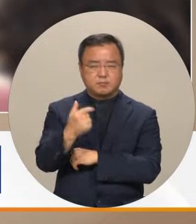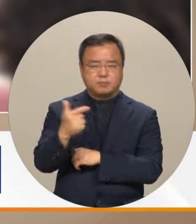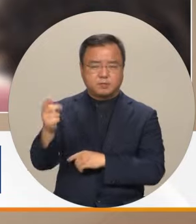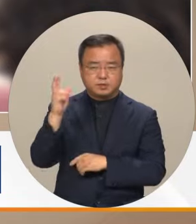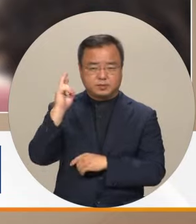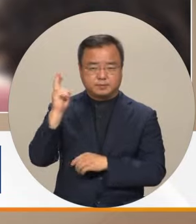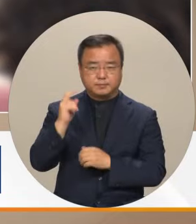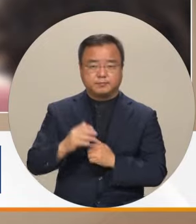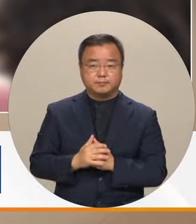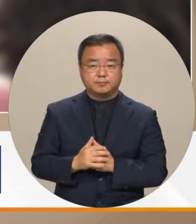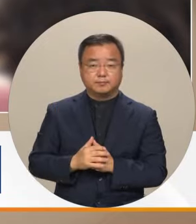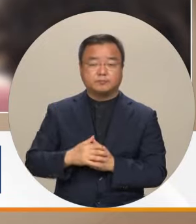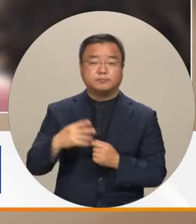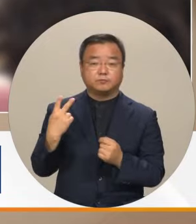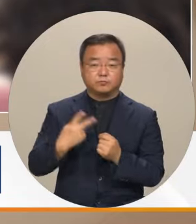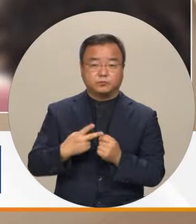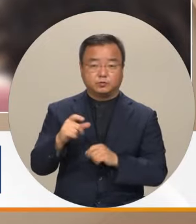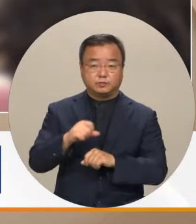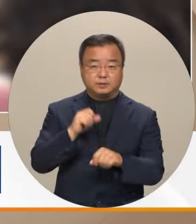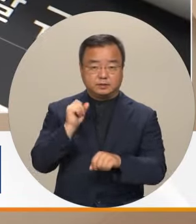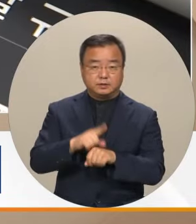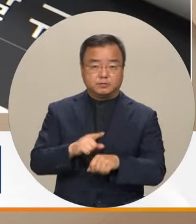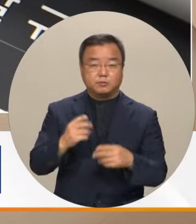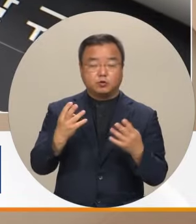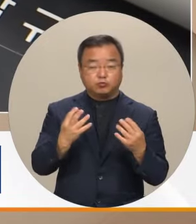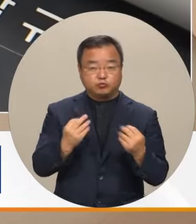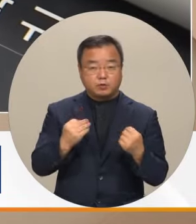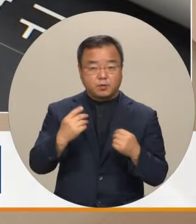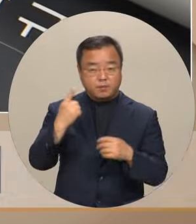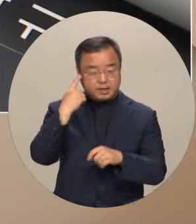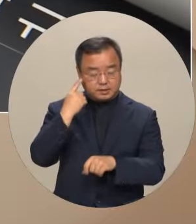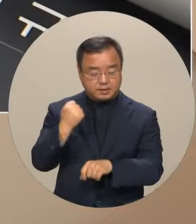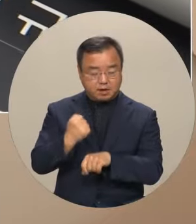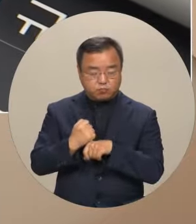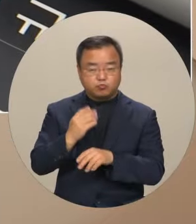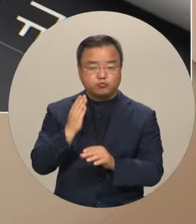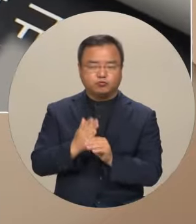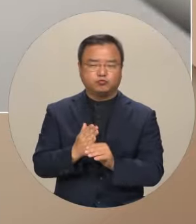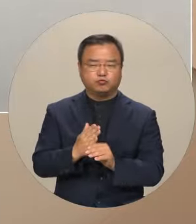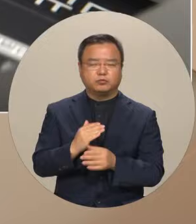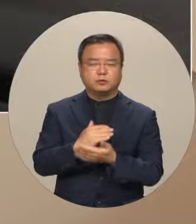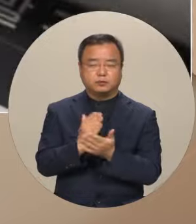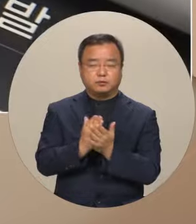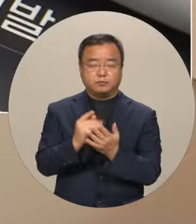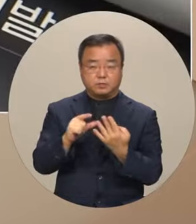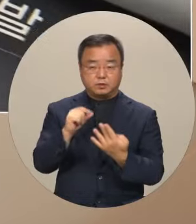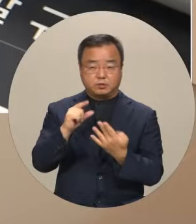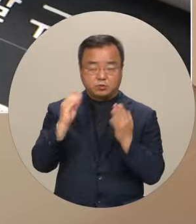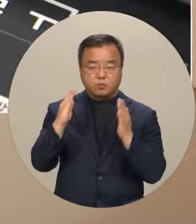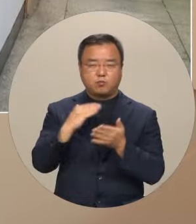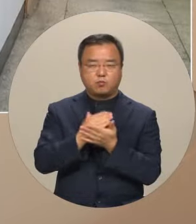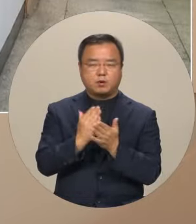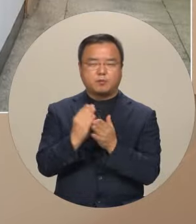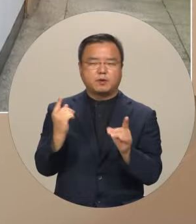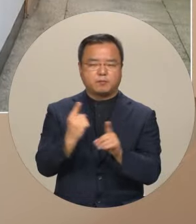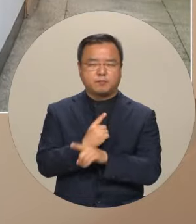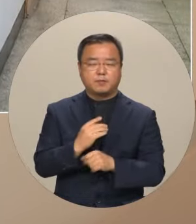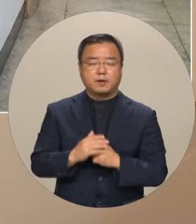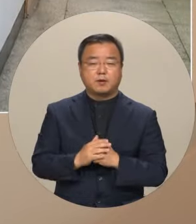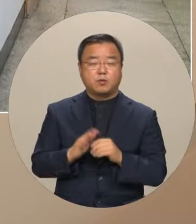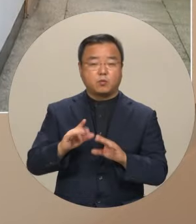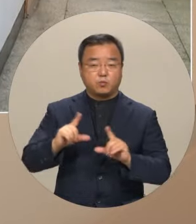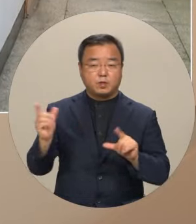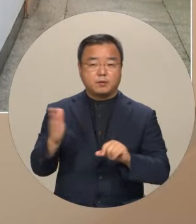예상됩니다 자 두 번째 특징은 수압과 탐구에서 선택 과목별 응시인원 변화입니다 자 올해부터 일부 대학을